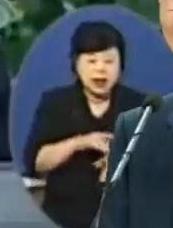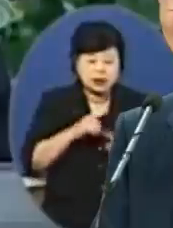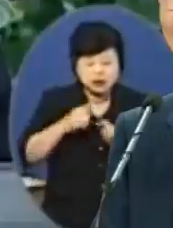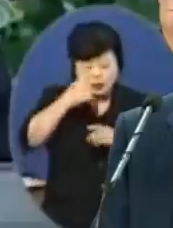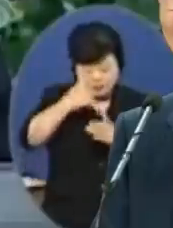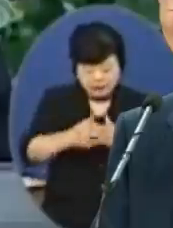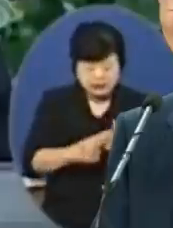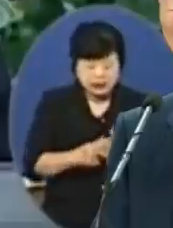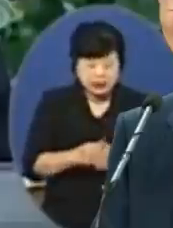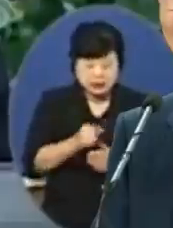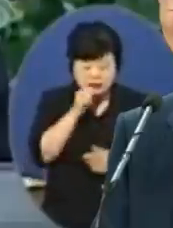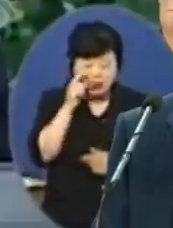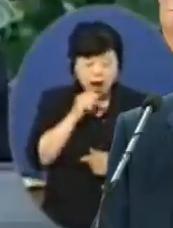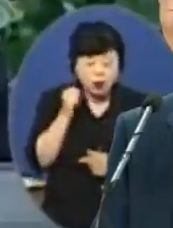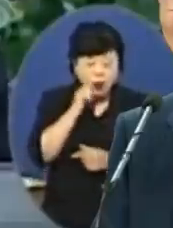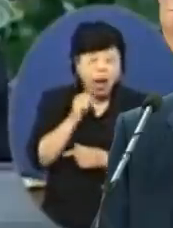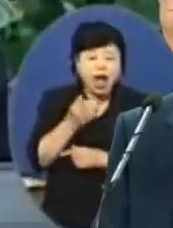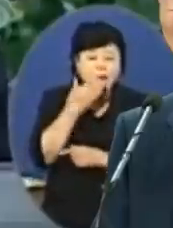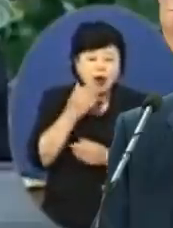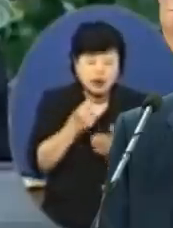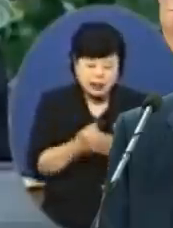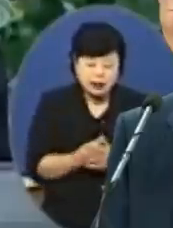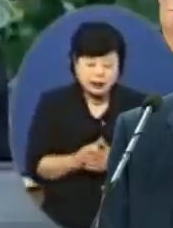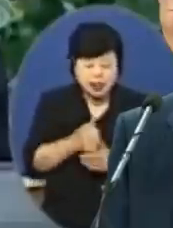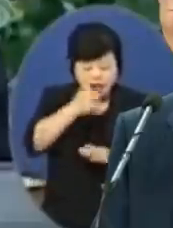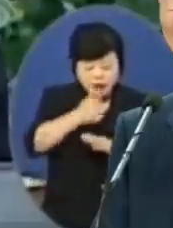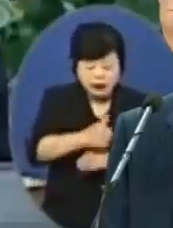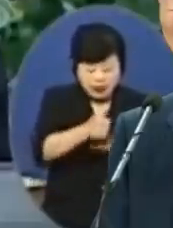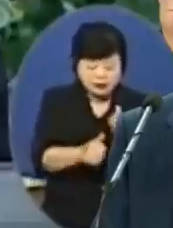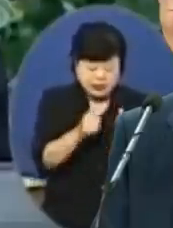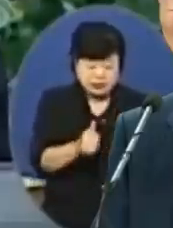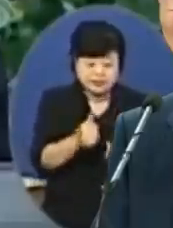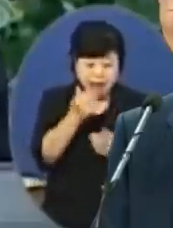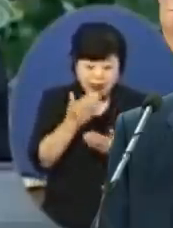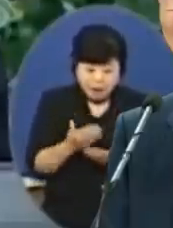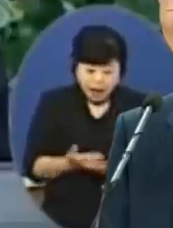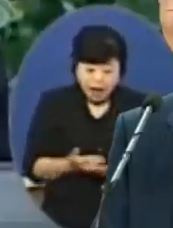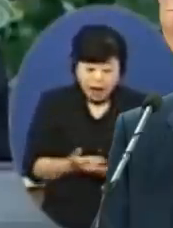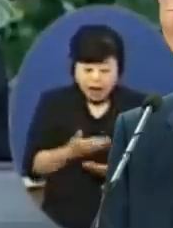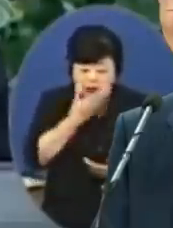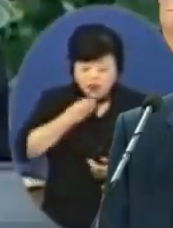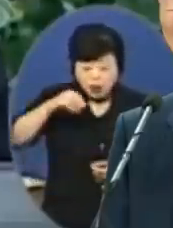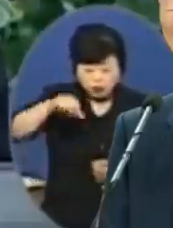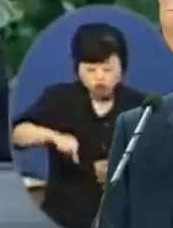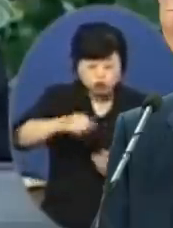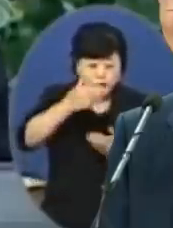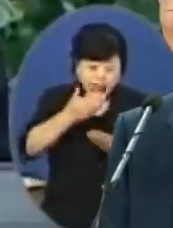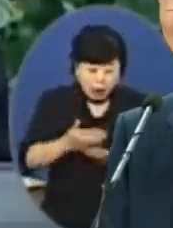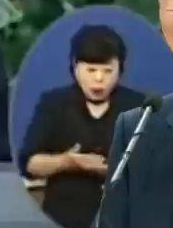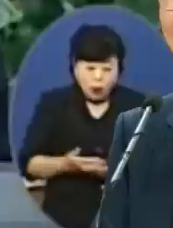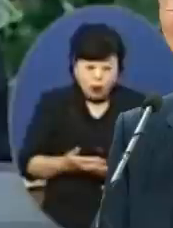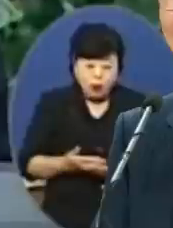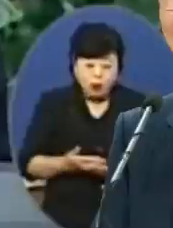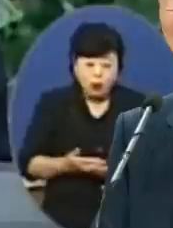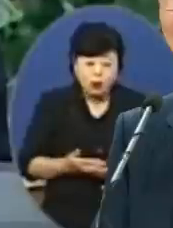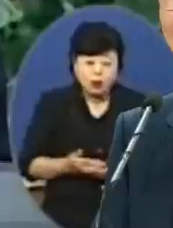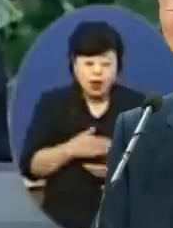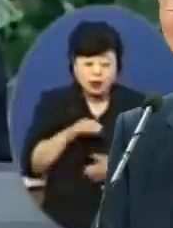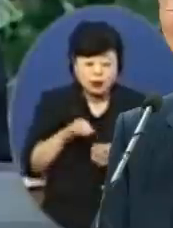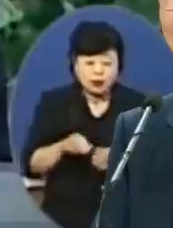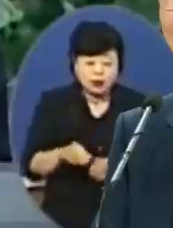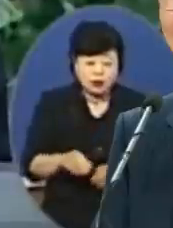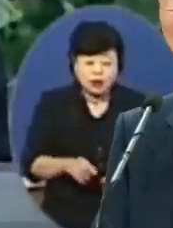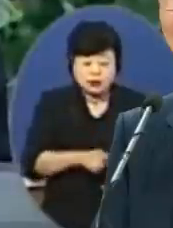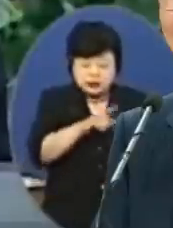대로 선악과를 따먹었으므로 그 결과 하나님의 심판을 받아서 저주를 받고 가는 곳마다